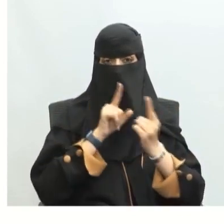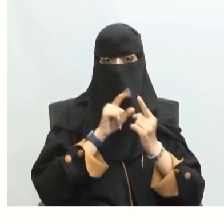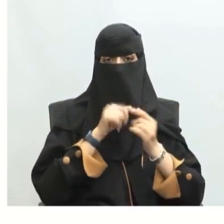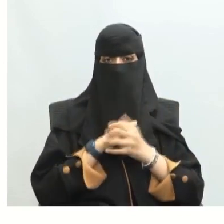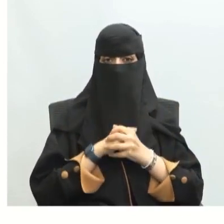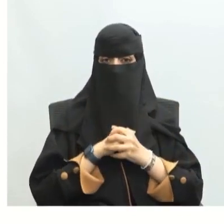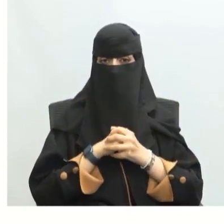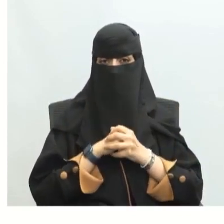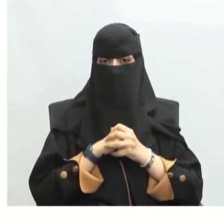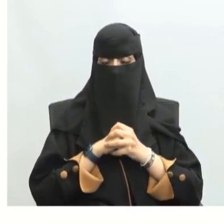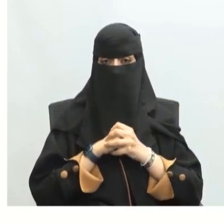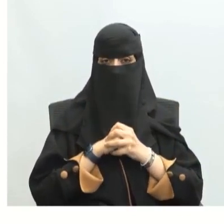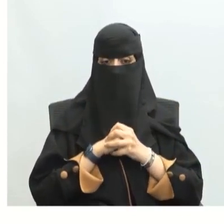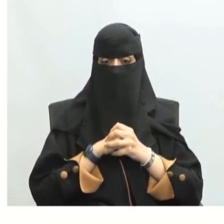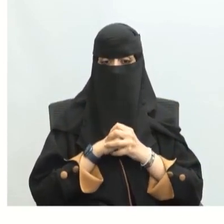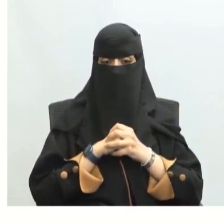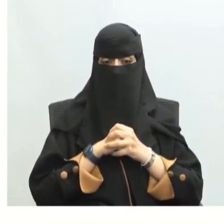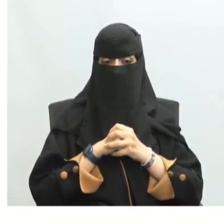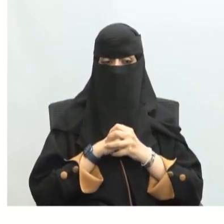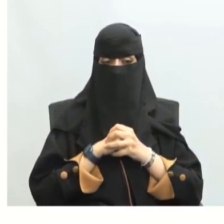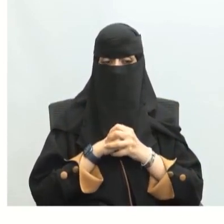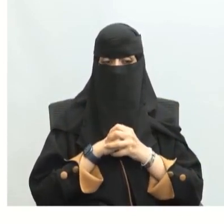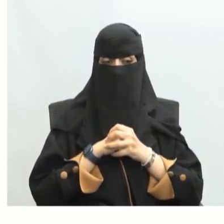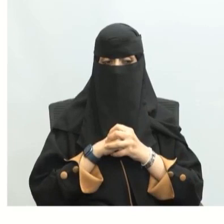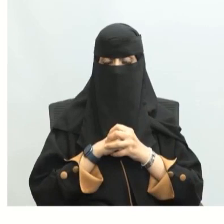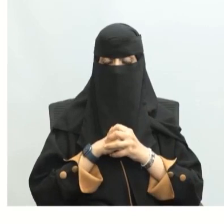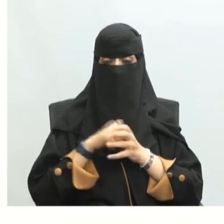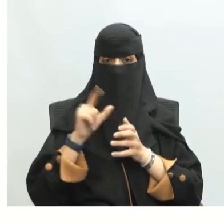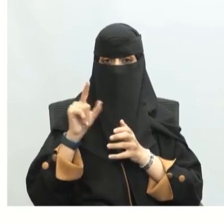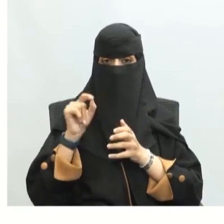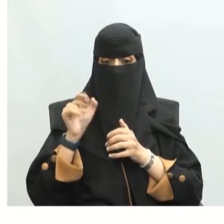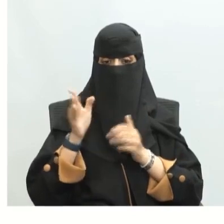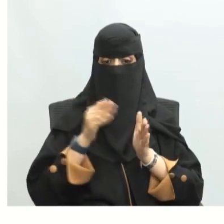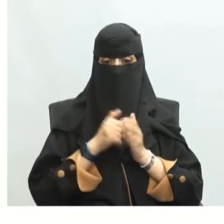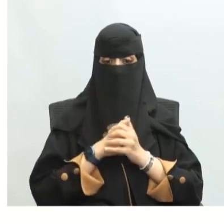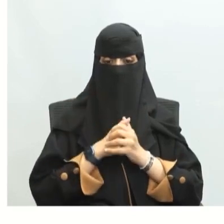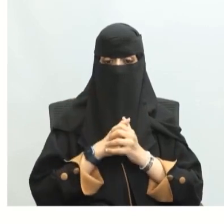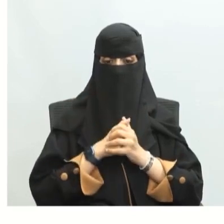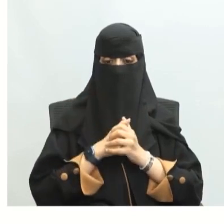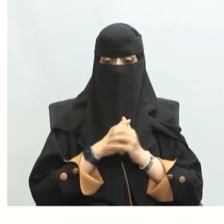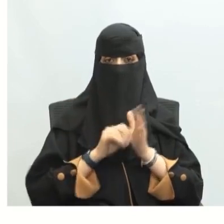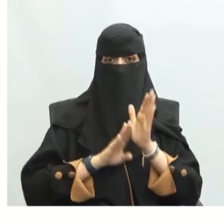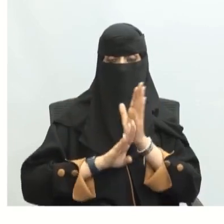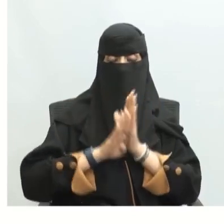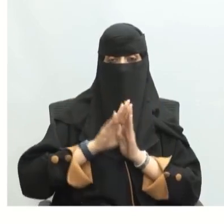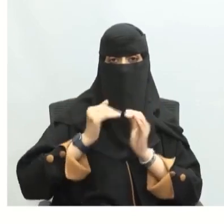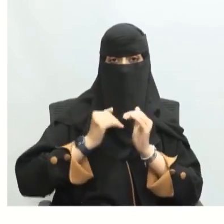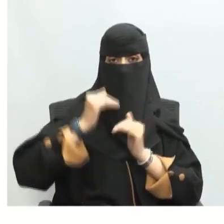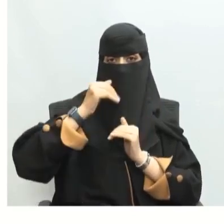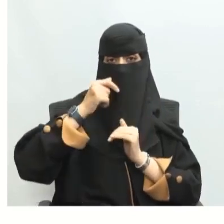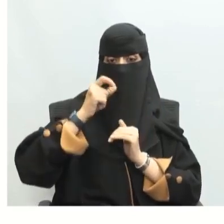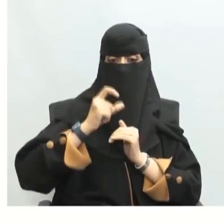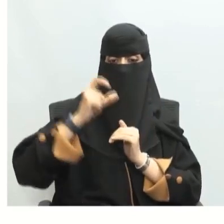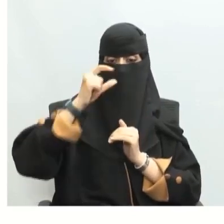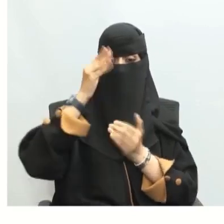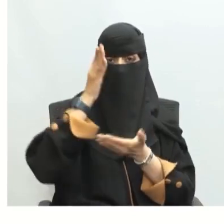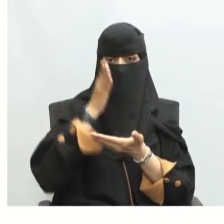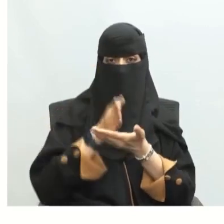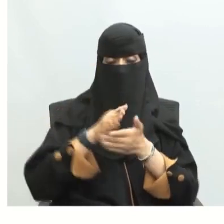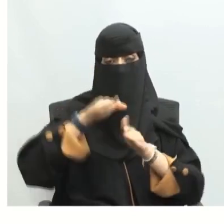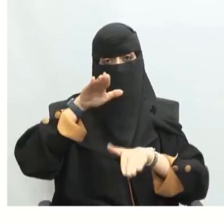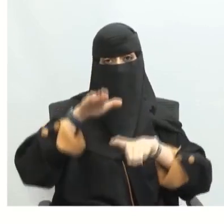اللقاءات منها احسنتم تعزيز قيم الاسلام الوسطي